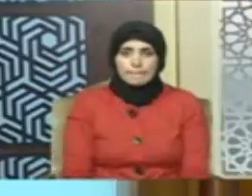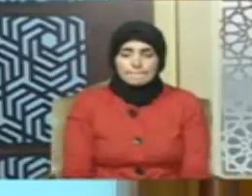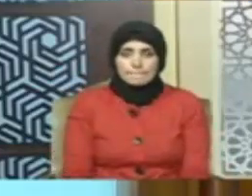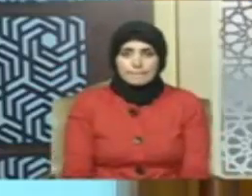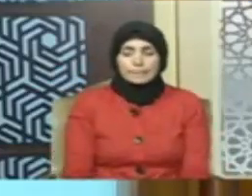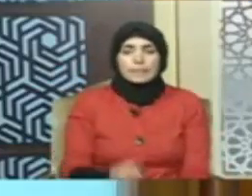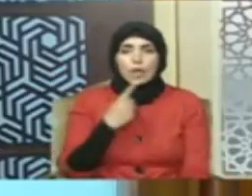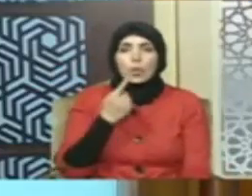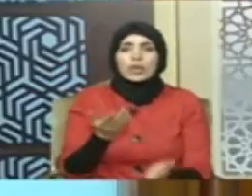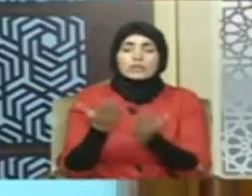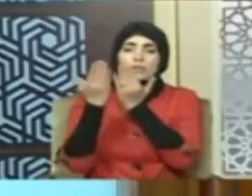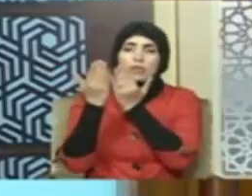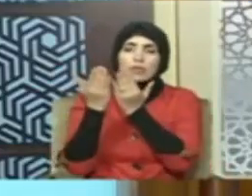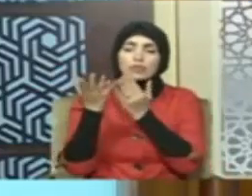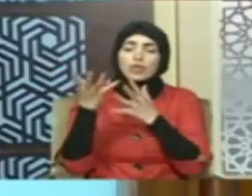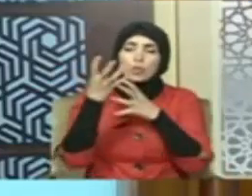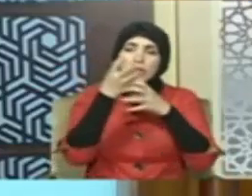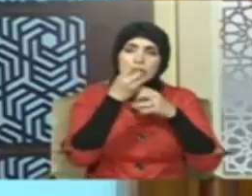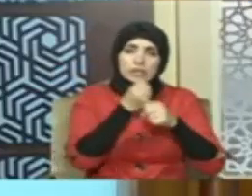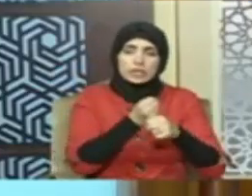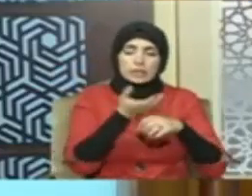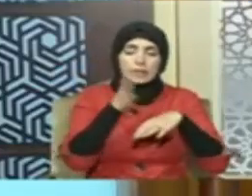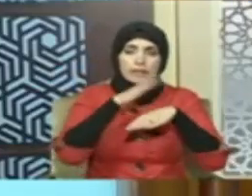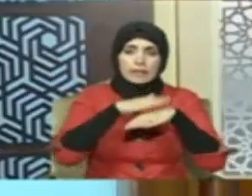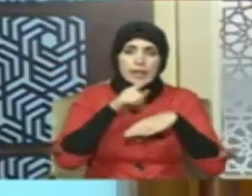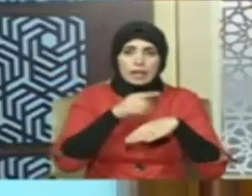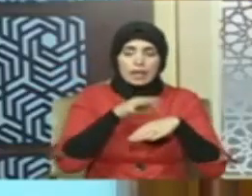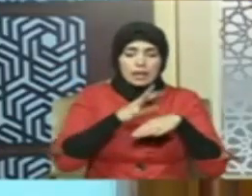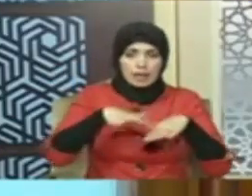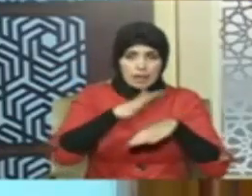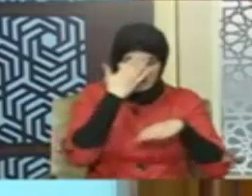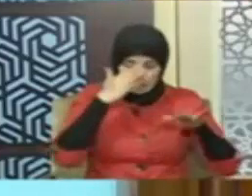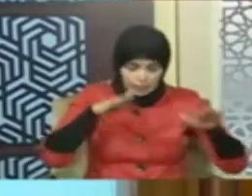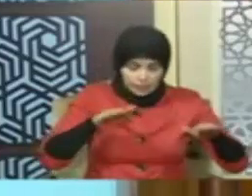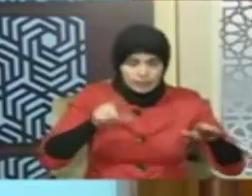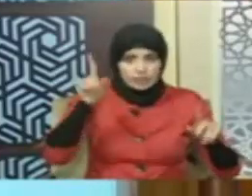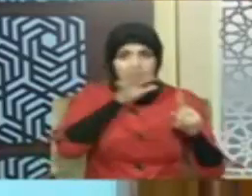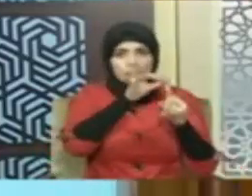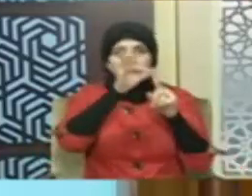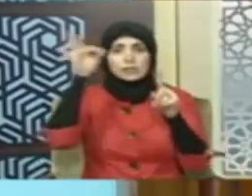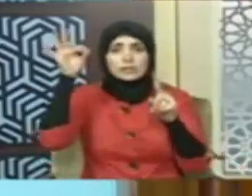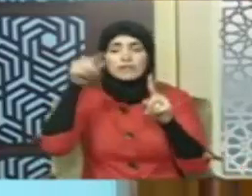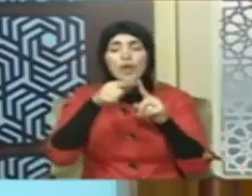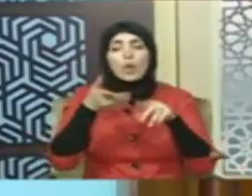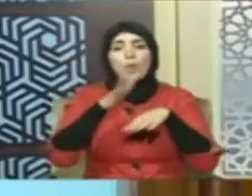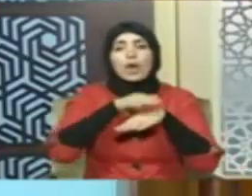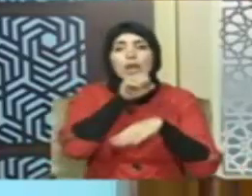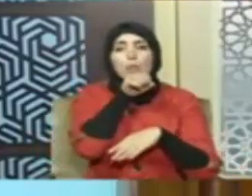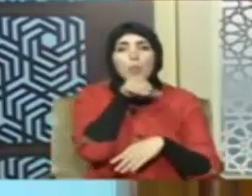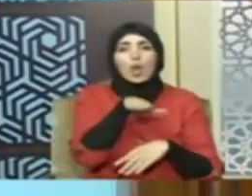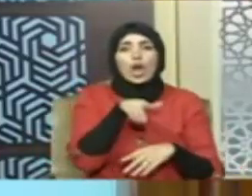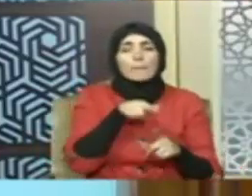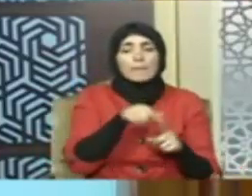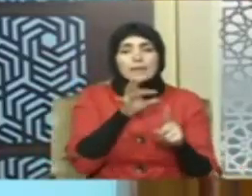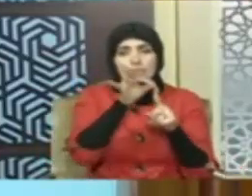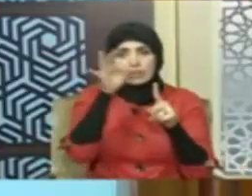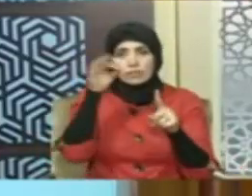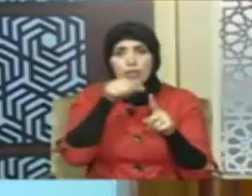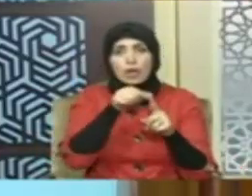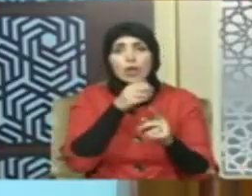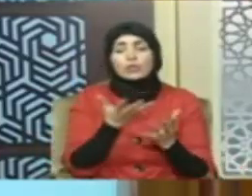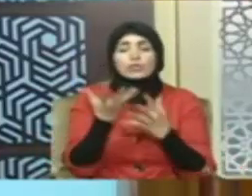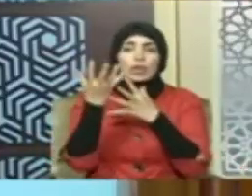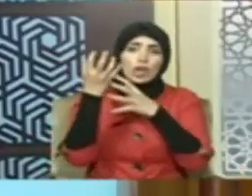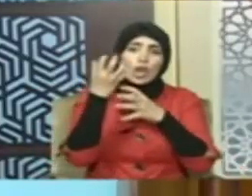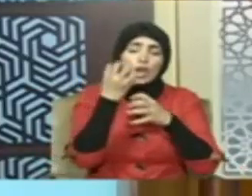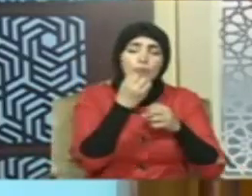وصلاة وسلاما على عباده الذين اصطفى، وعلى سيدنا محمد صلى الله